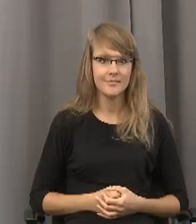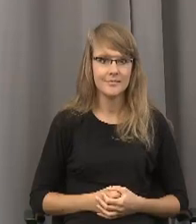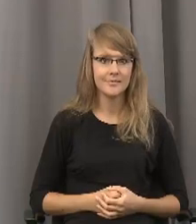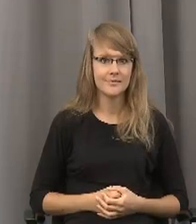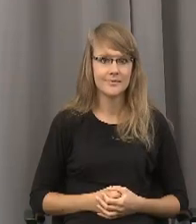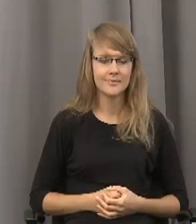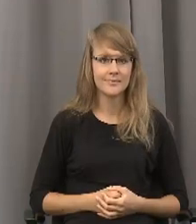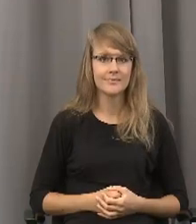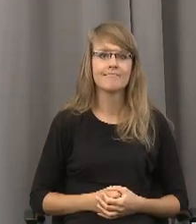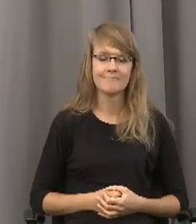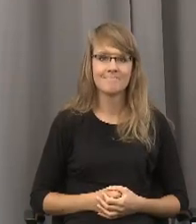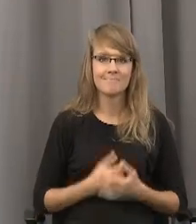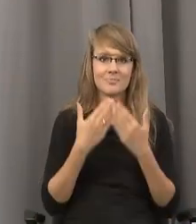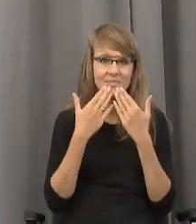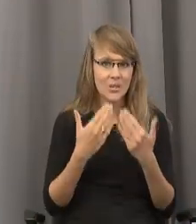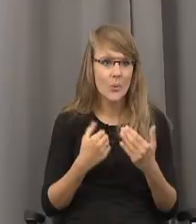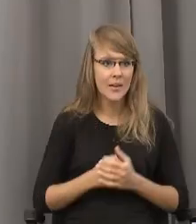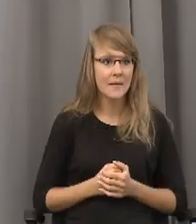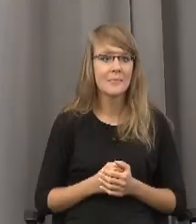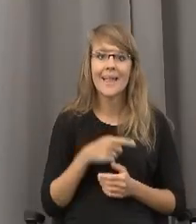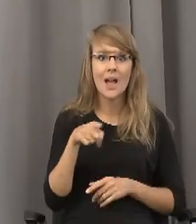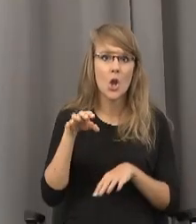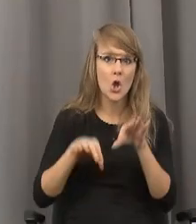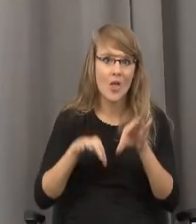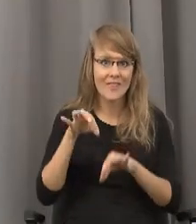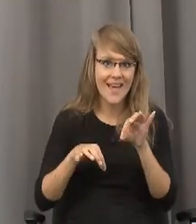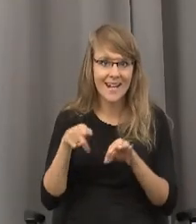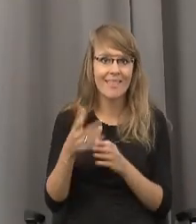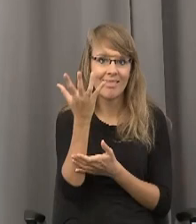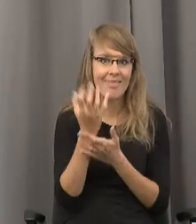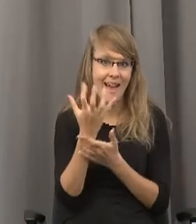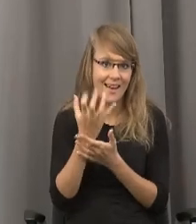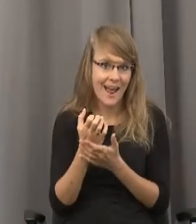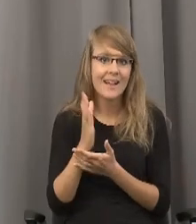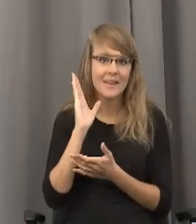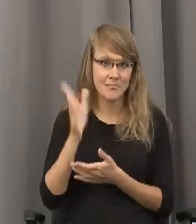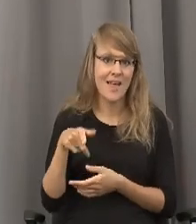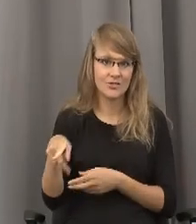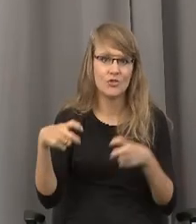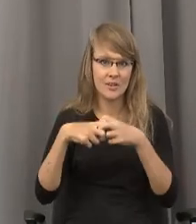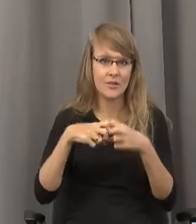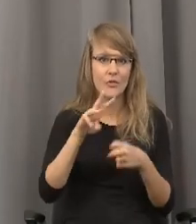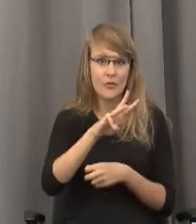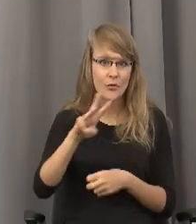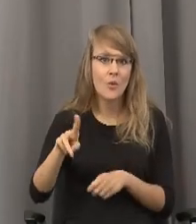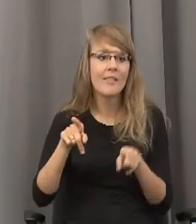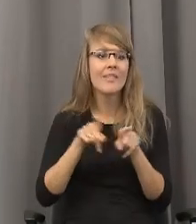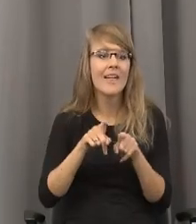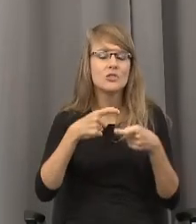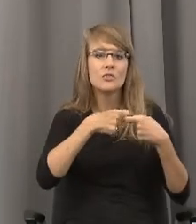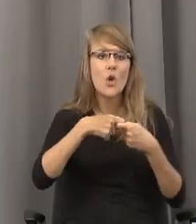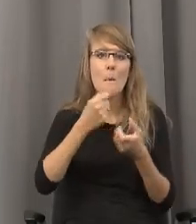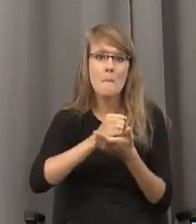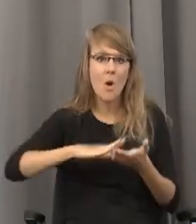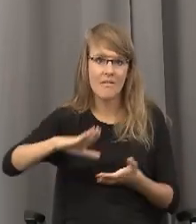Dziękuję, ponieważ nasza konferencja będzie dostępna, jej nagranie będzie dostępne na naszej stronie, ale też na stronie Związku Powiatów,